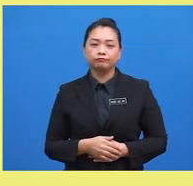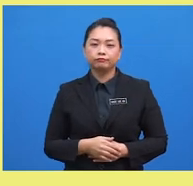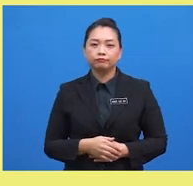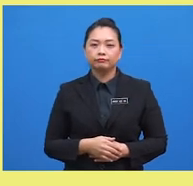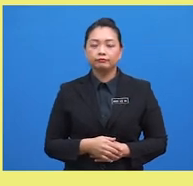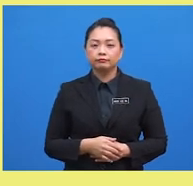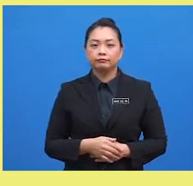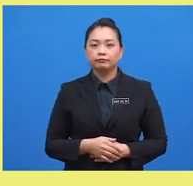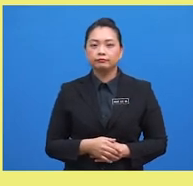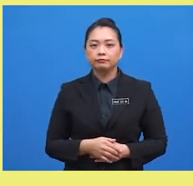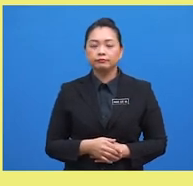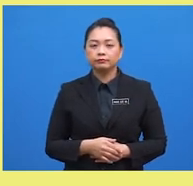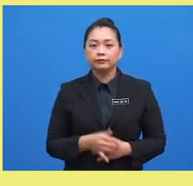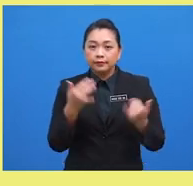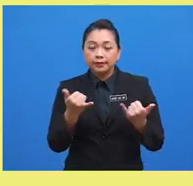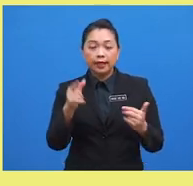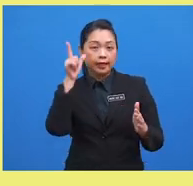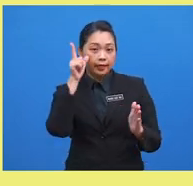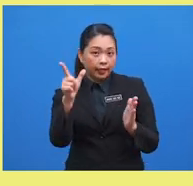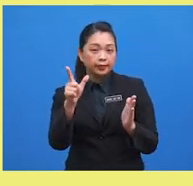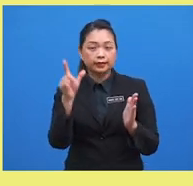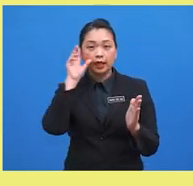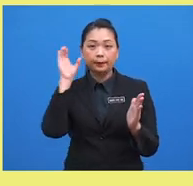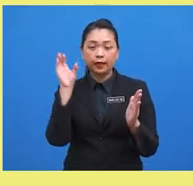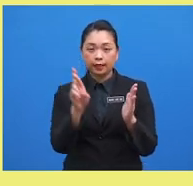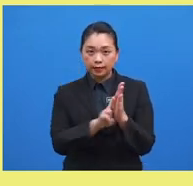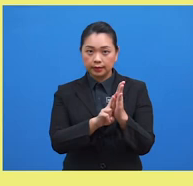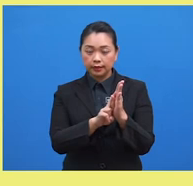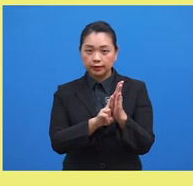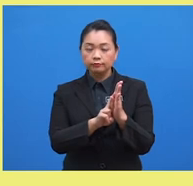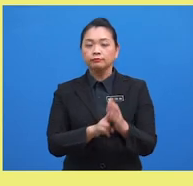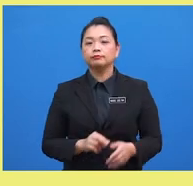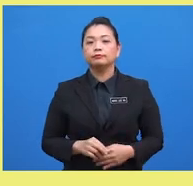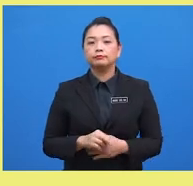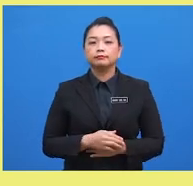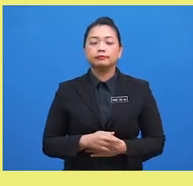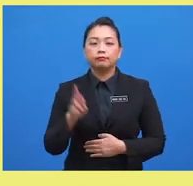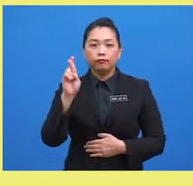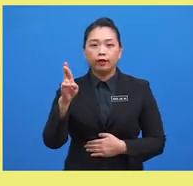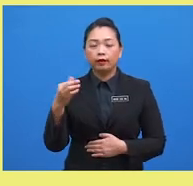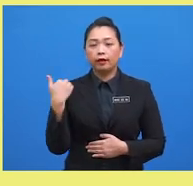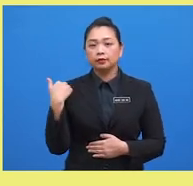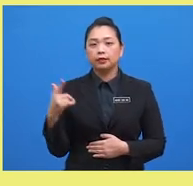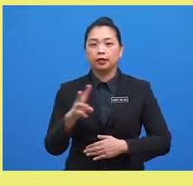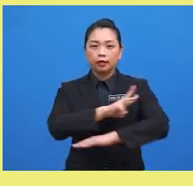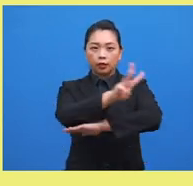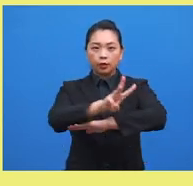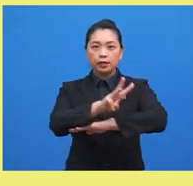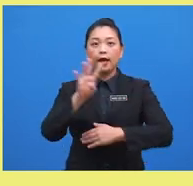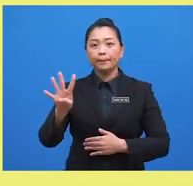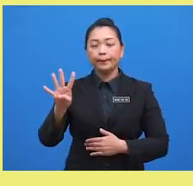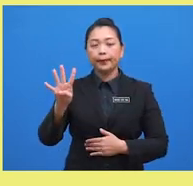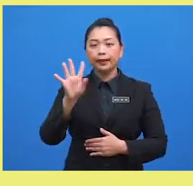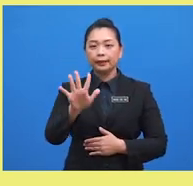Murid-murid, sekali lagi lihat gambar rajah. Set R ialah kawasan 4, 5